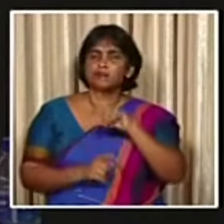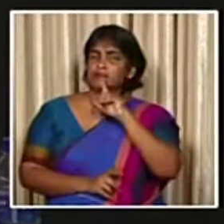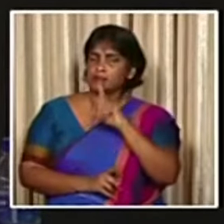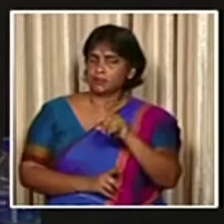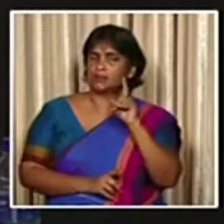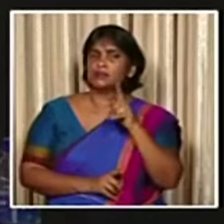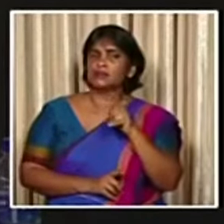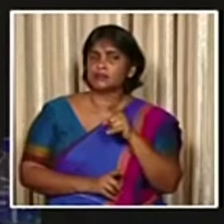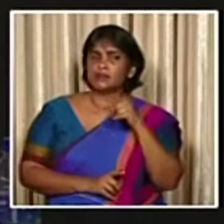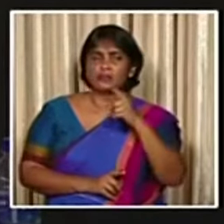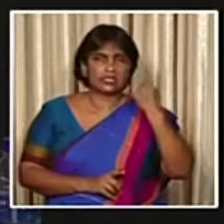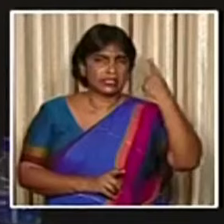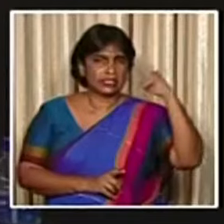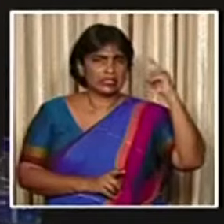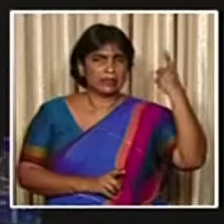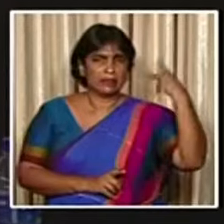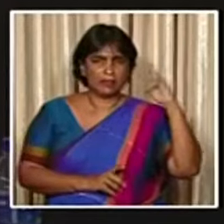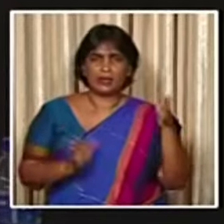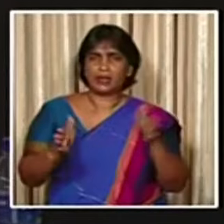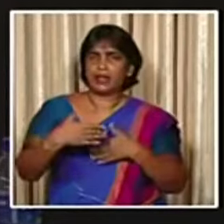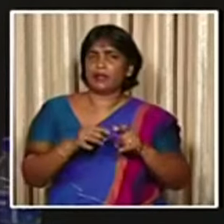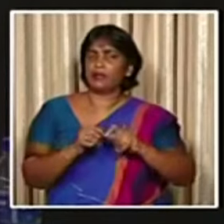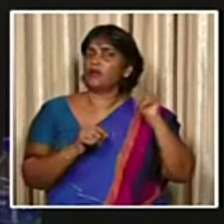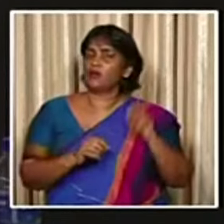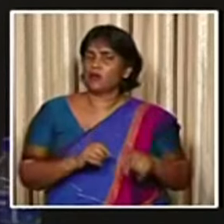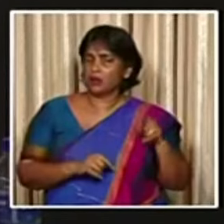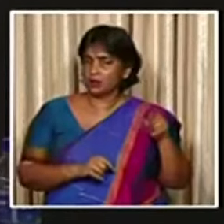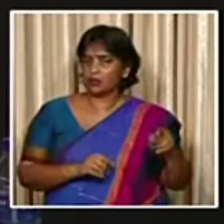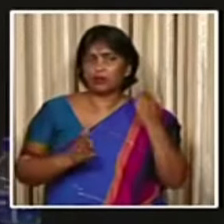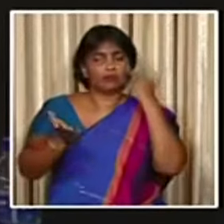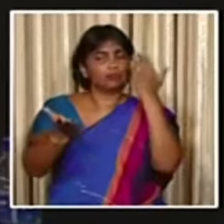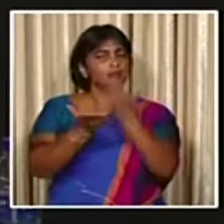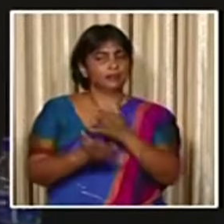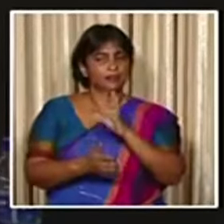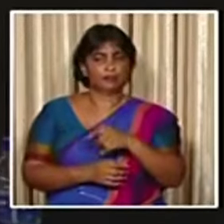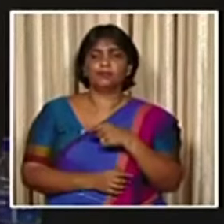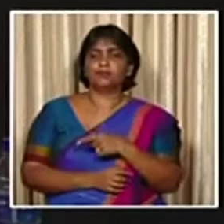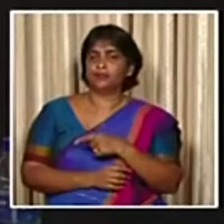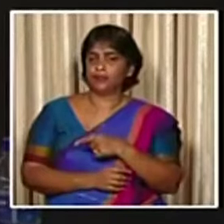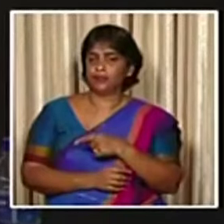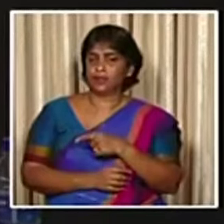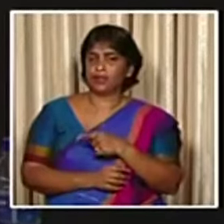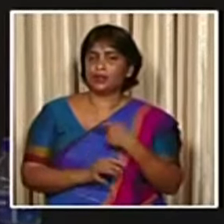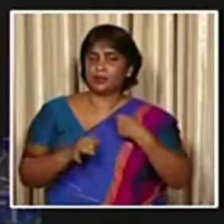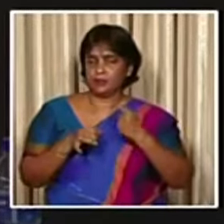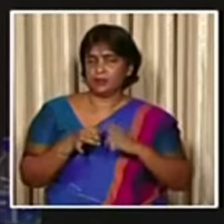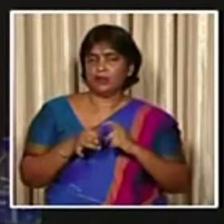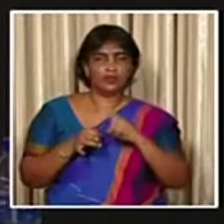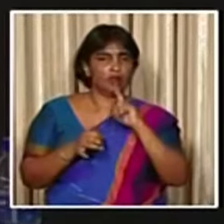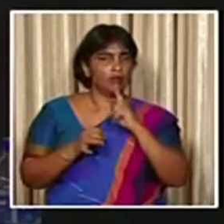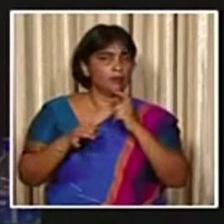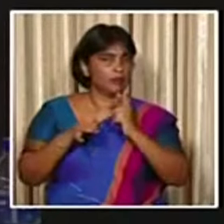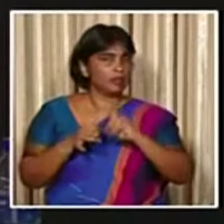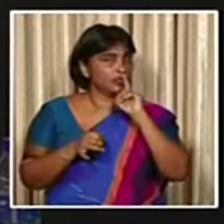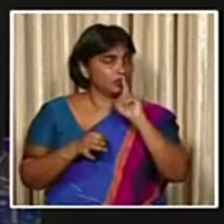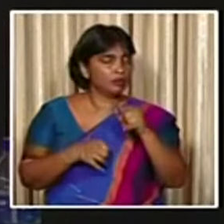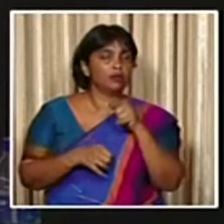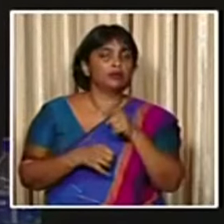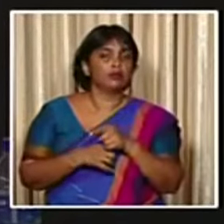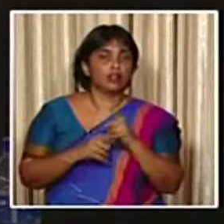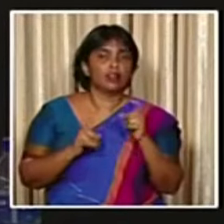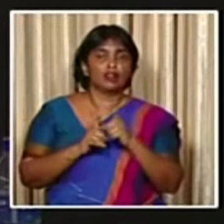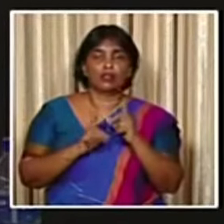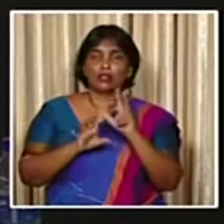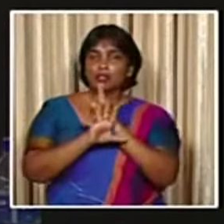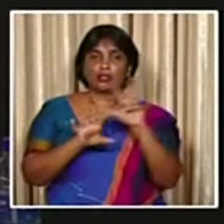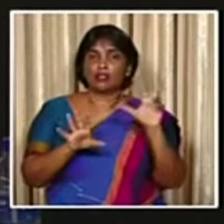අහනවා ඊයේද පෙරේදා තිබුණු කැබිනට් මණ්ඩලෙ ඒකට ඉදිරිපත් වුණා. දැන් මේ ප්‍රශ්නේ ඉදිරිපත් වුණාම